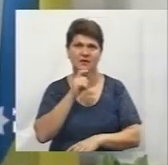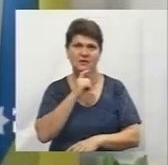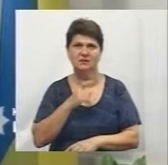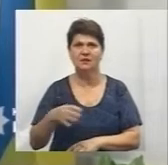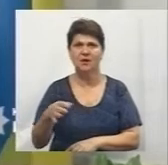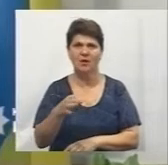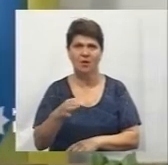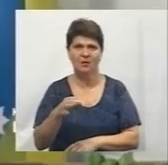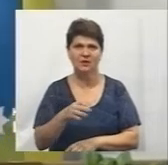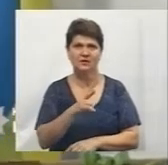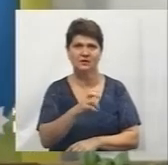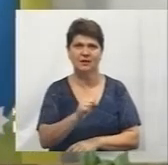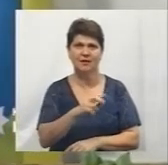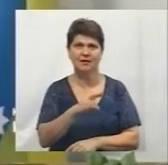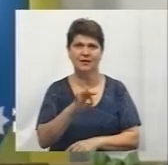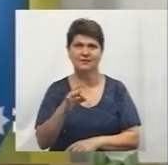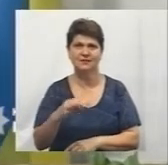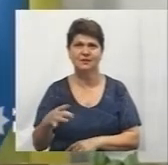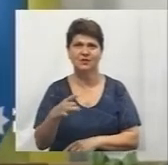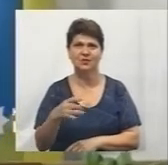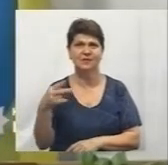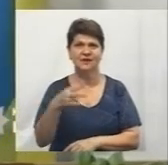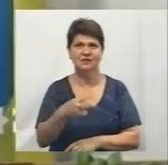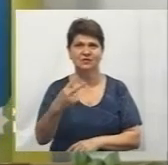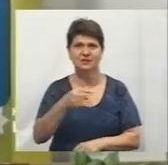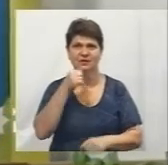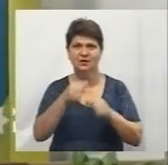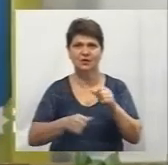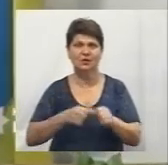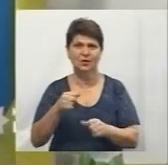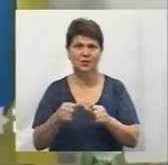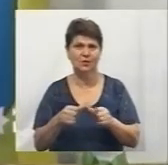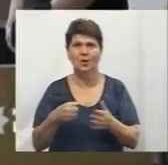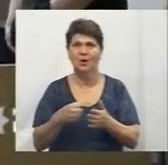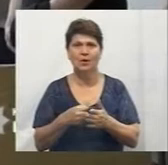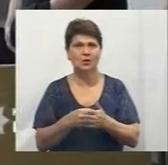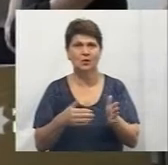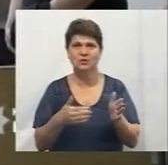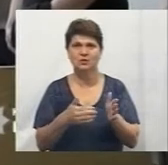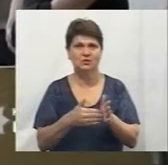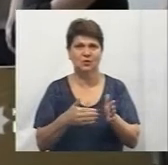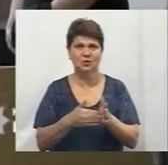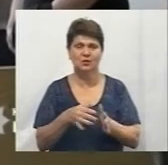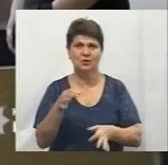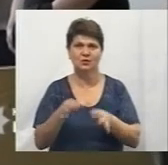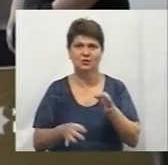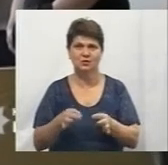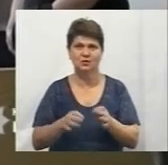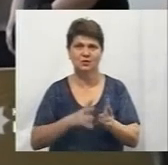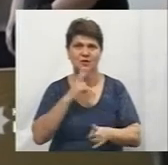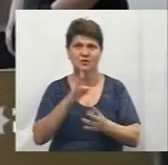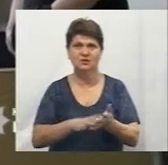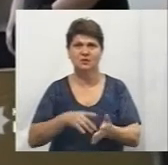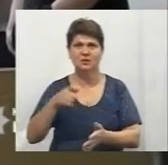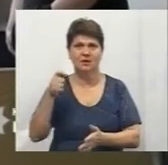село Слобід, роком на 2 місяці, тобто до 16 серпня 2020 року, в межах строку досудового розслідування. Ухвала слідчого судді може бути оскаржена до Вінницького апеляційного